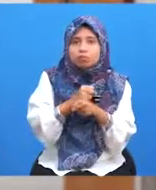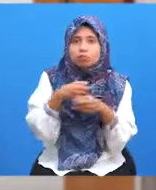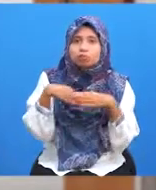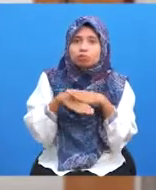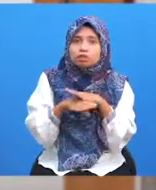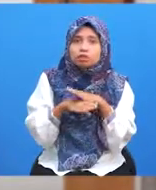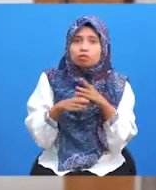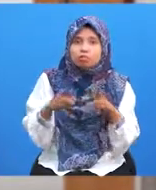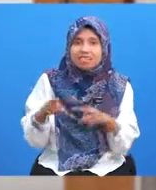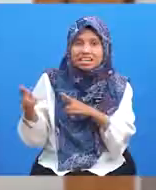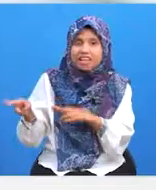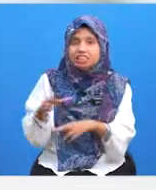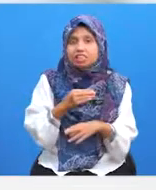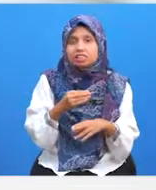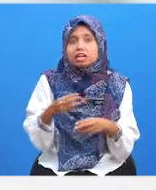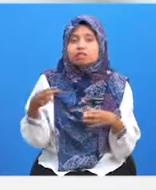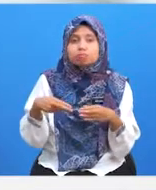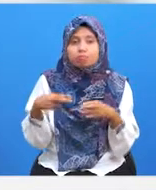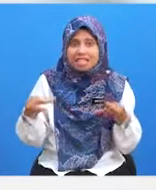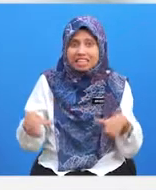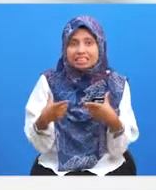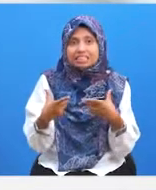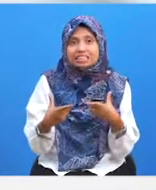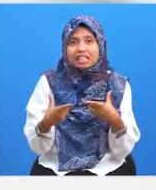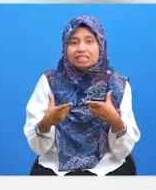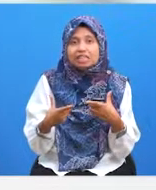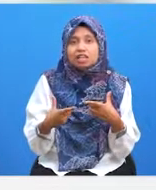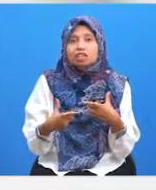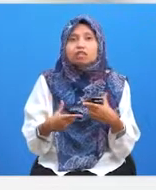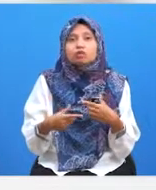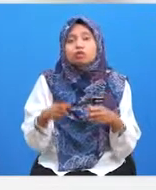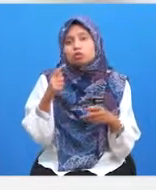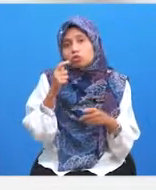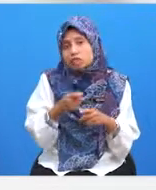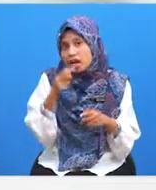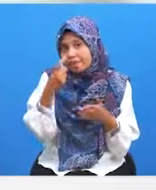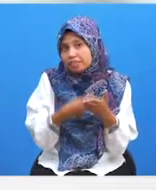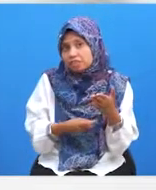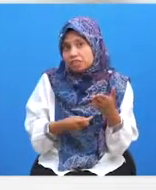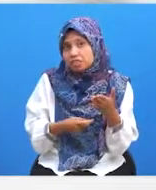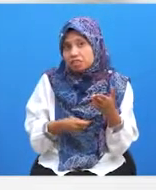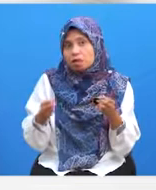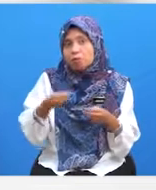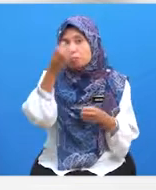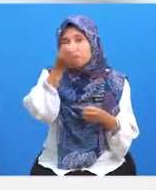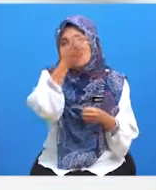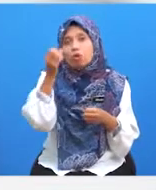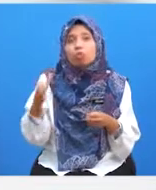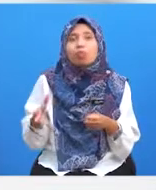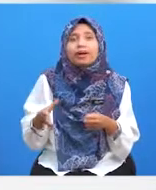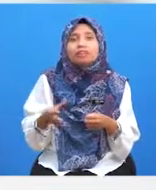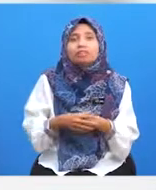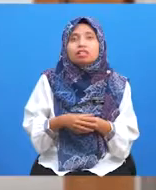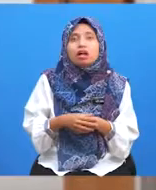merancang dan melaksanakan strategi produk penentuan harga promosi dan pengedaran erang atau